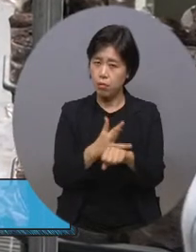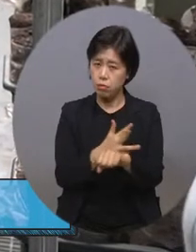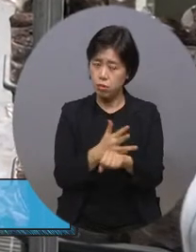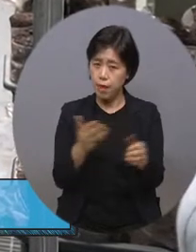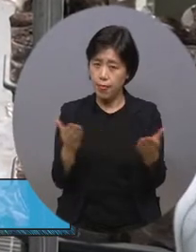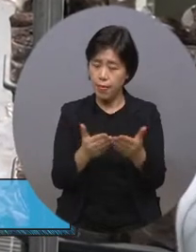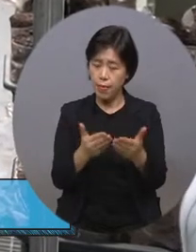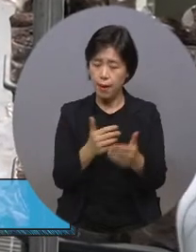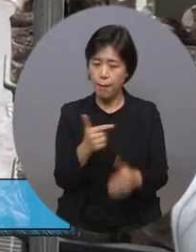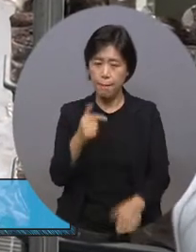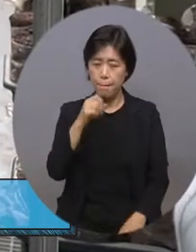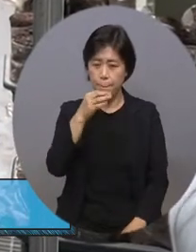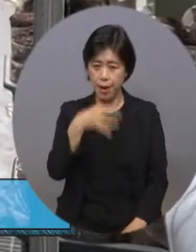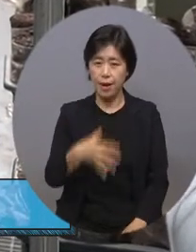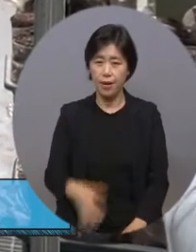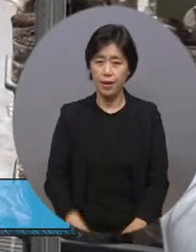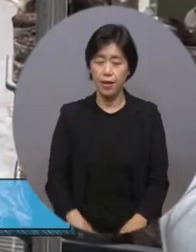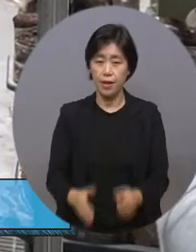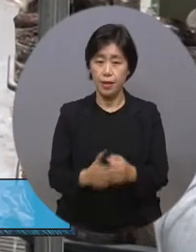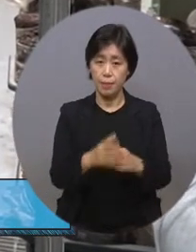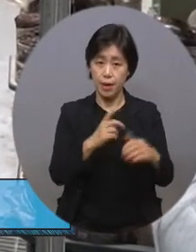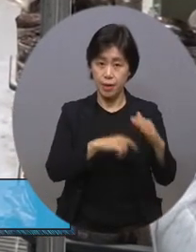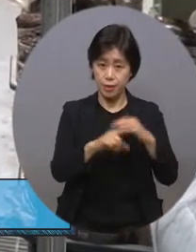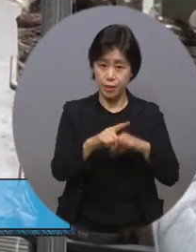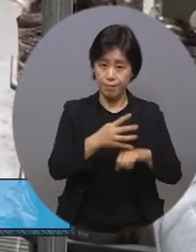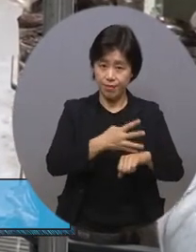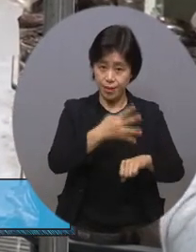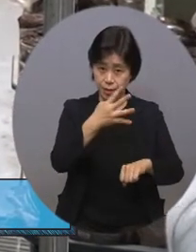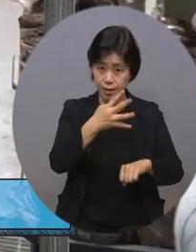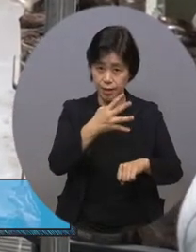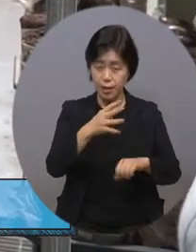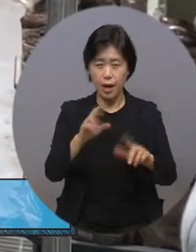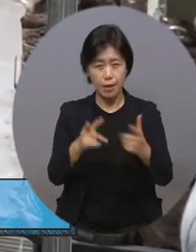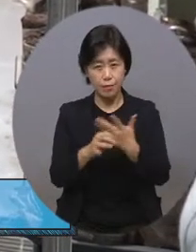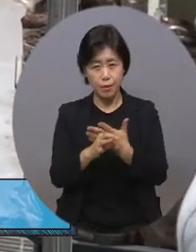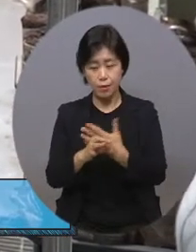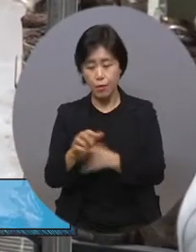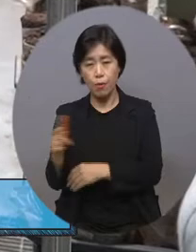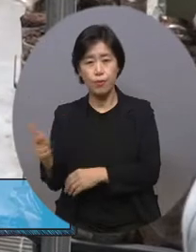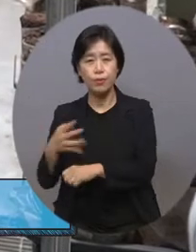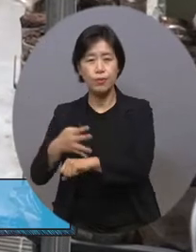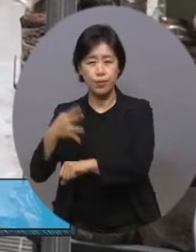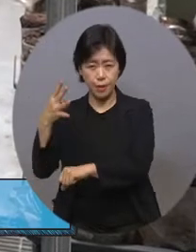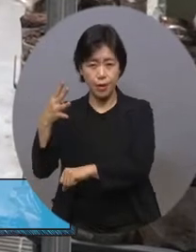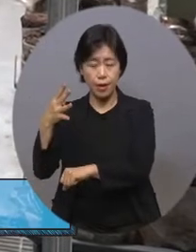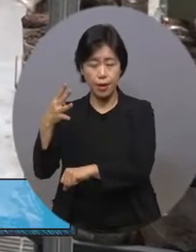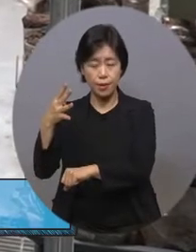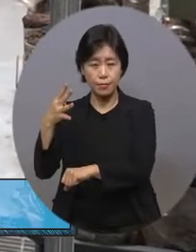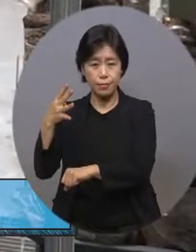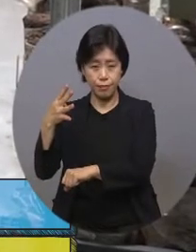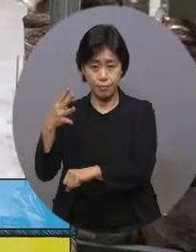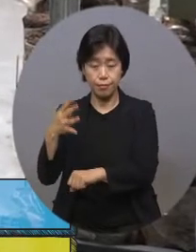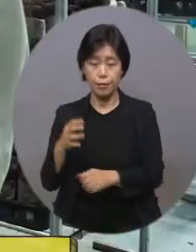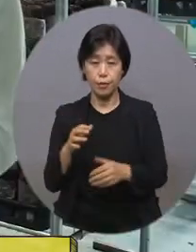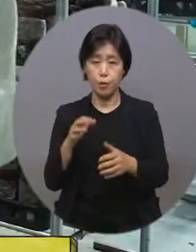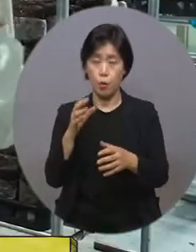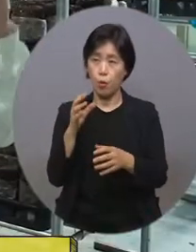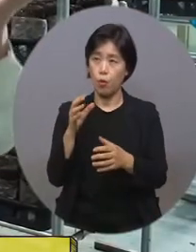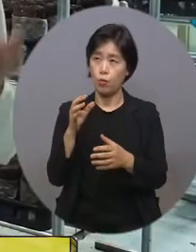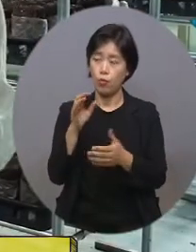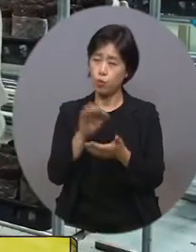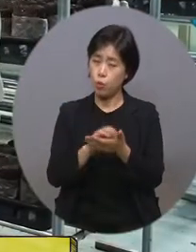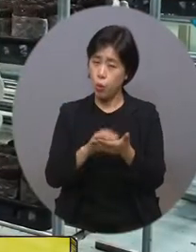현실적으로 어려움이 있기 때문에 오전 4시간 또는 오후 4시간 이렇게 해서 하루 4시간을 근무를 하고 있습니다. 아,